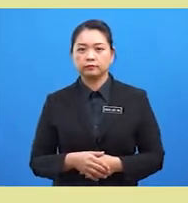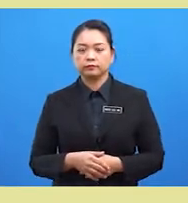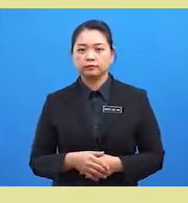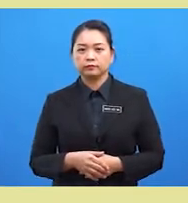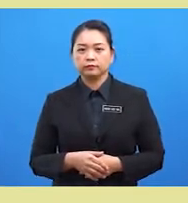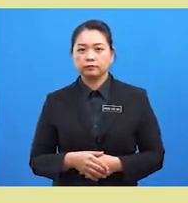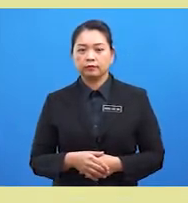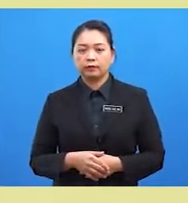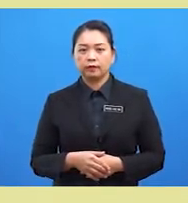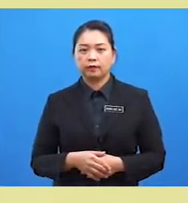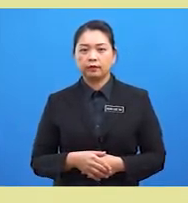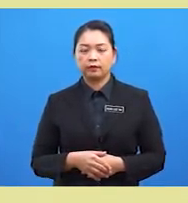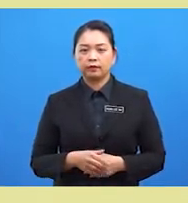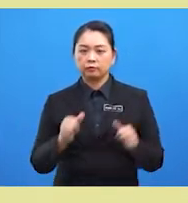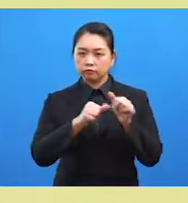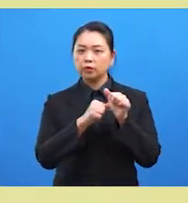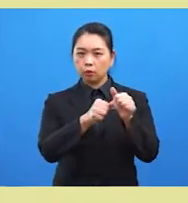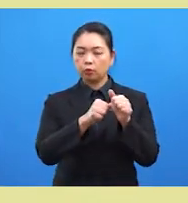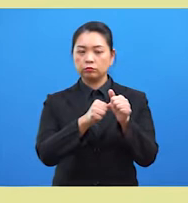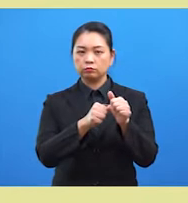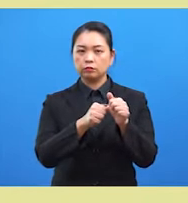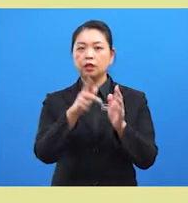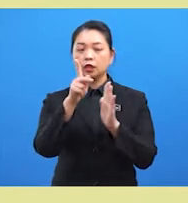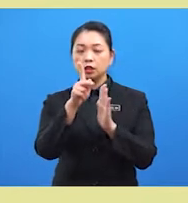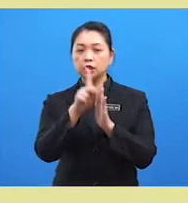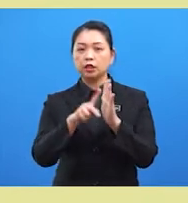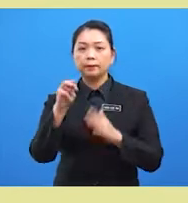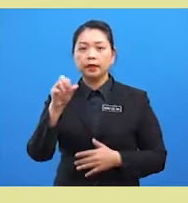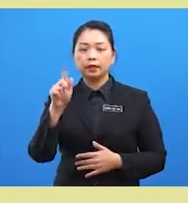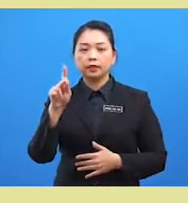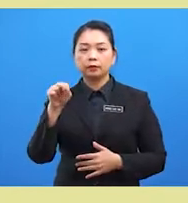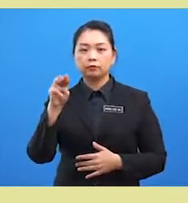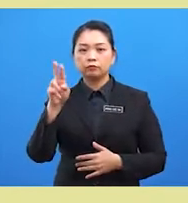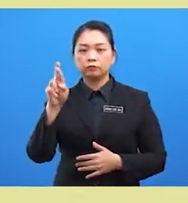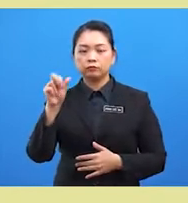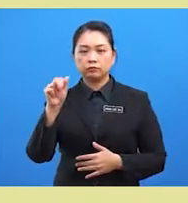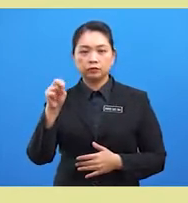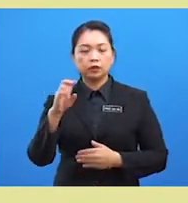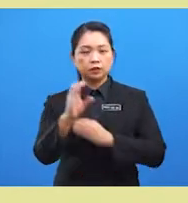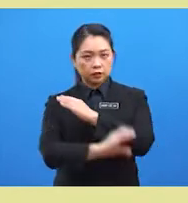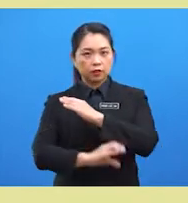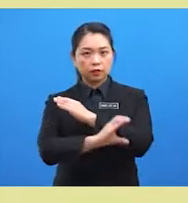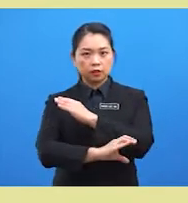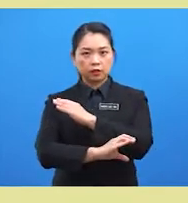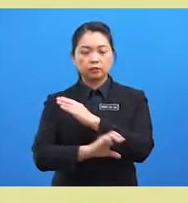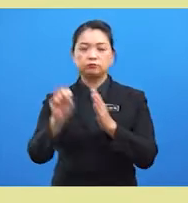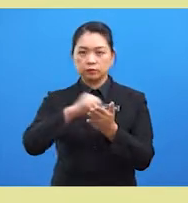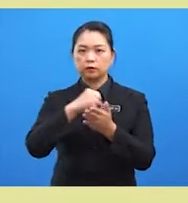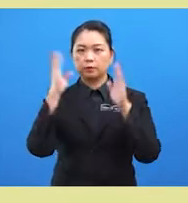tema kemakmuran negara, iaitu Syair Malaysia Tercinta.